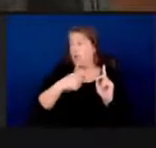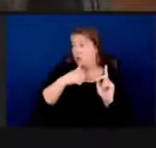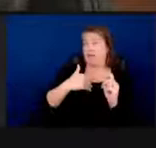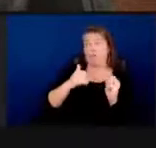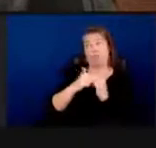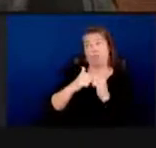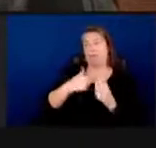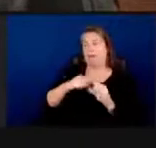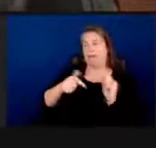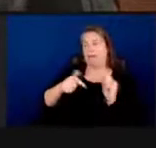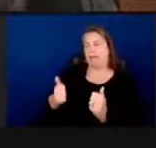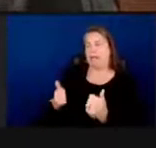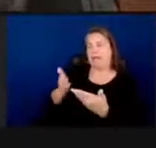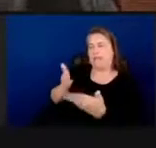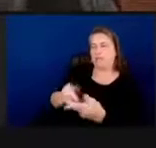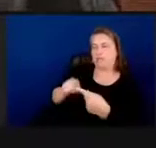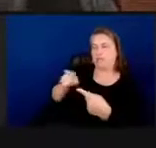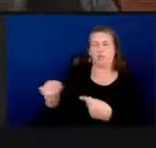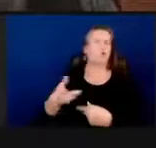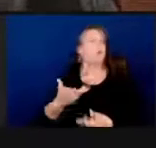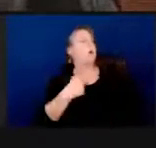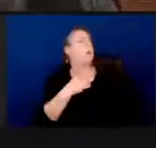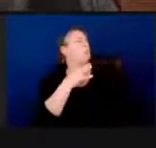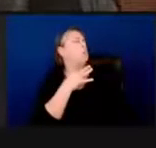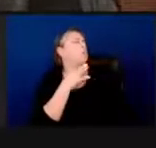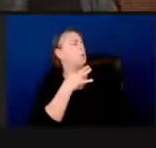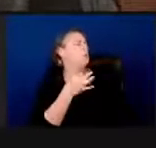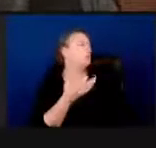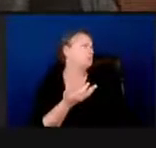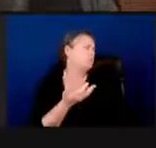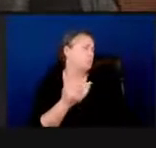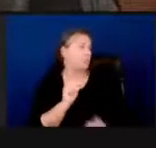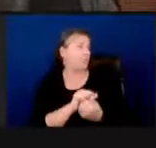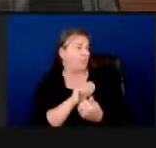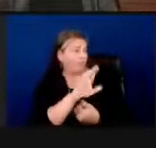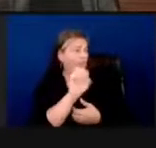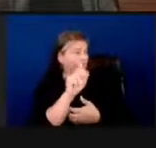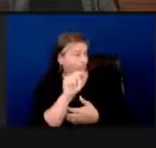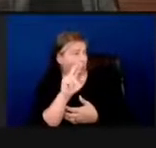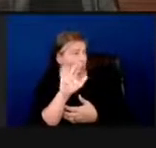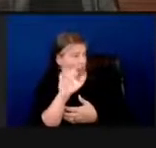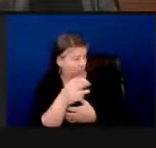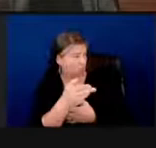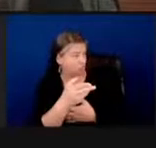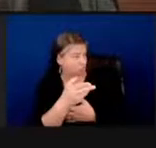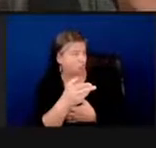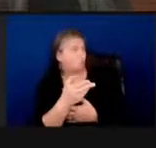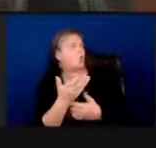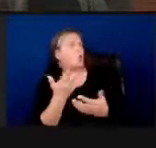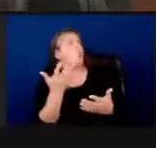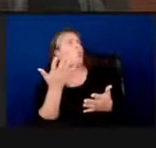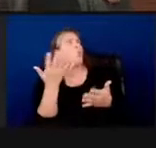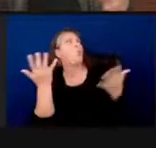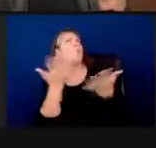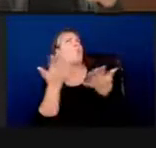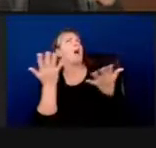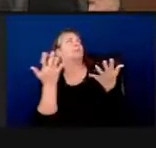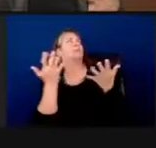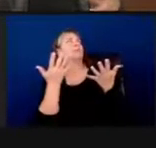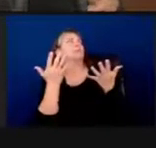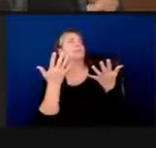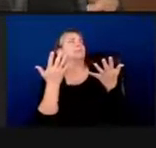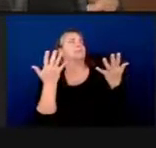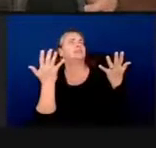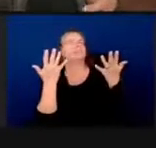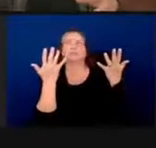wanafanya chaguo au wanachagua shule katika viwango mbalimbali? Kwa kweli sina takwimu